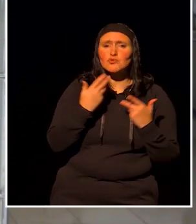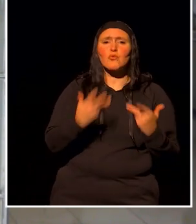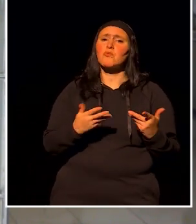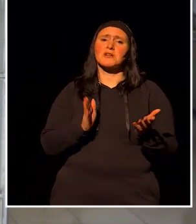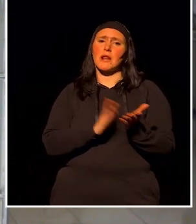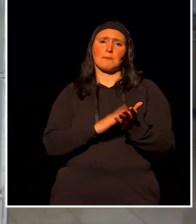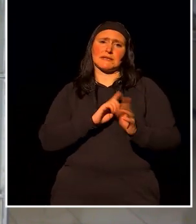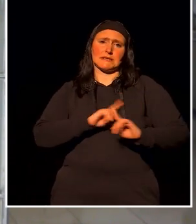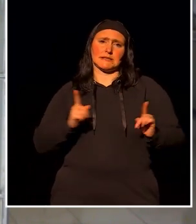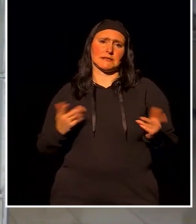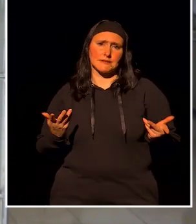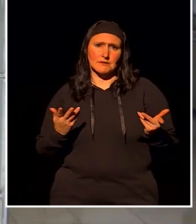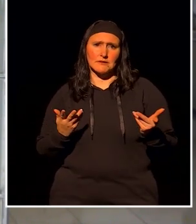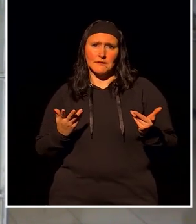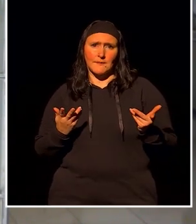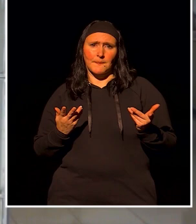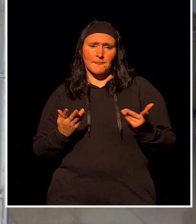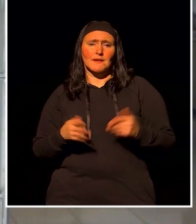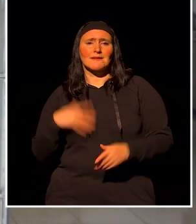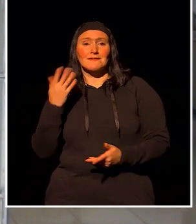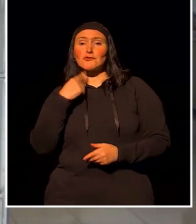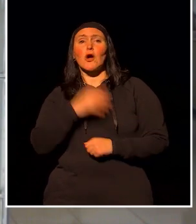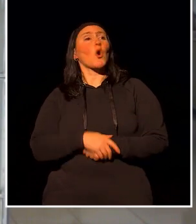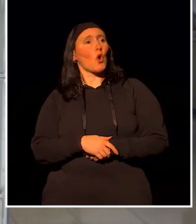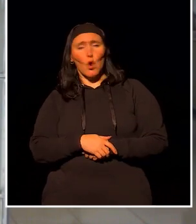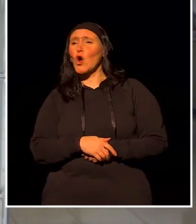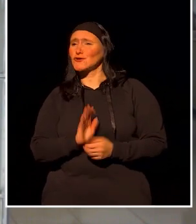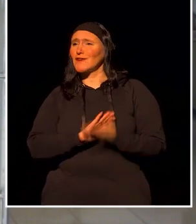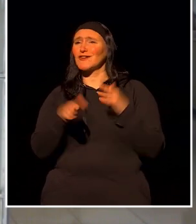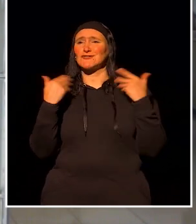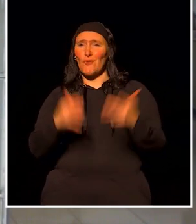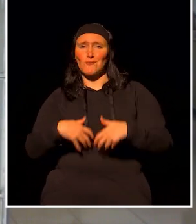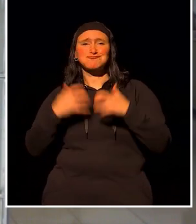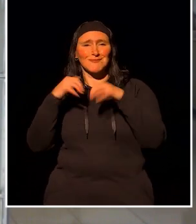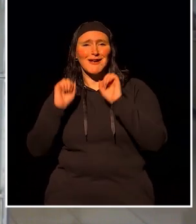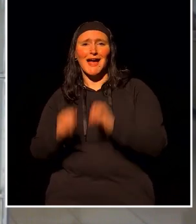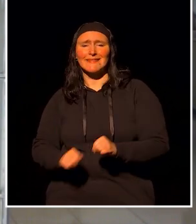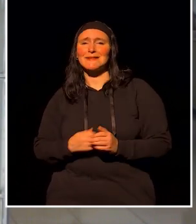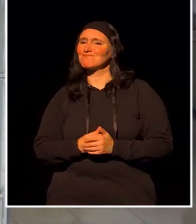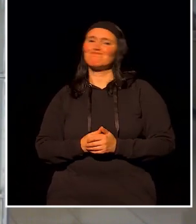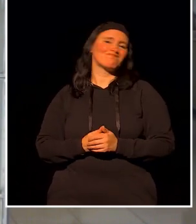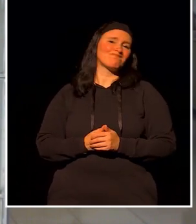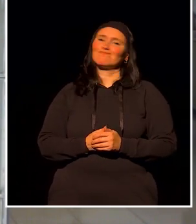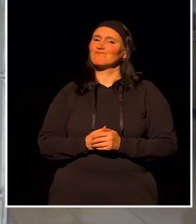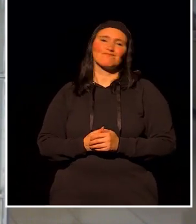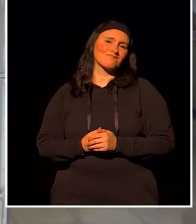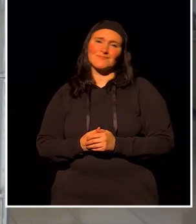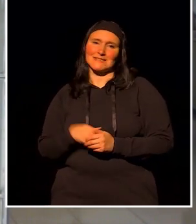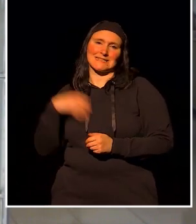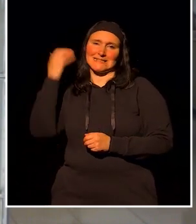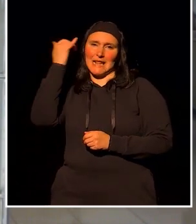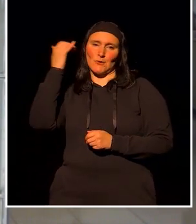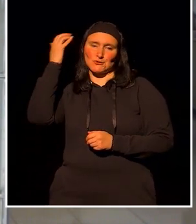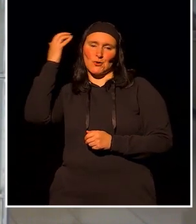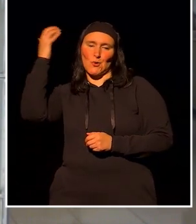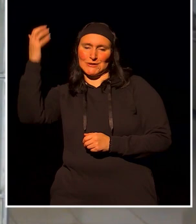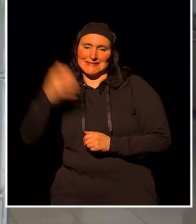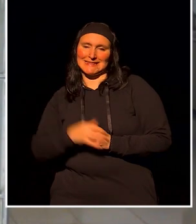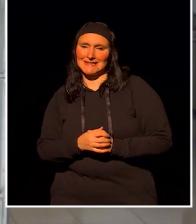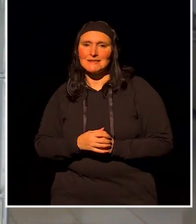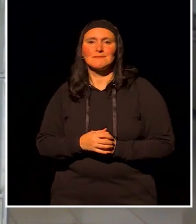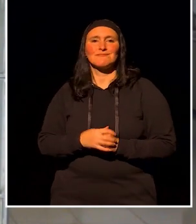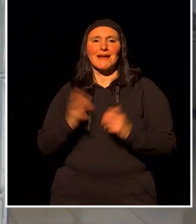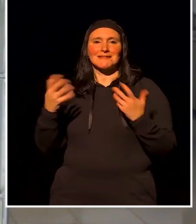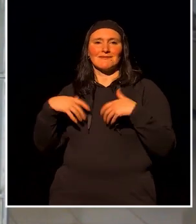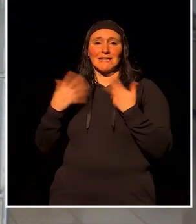passieren kann, ist natürlich illusorisch, ist eine Wunschvorstellung. Nation-Building-Prozesse sind